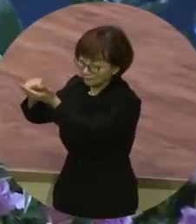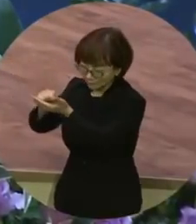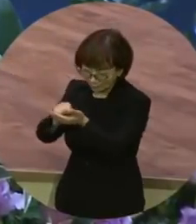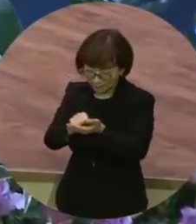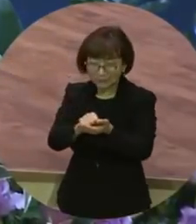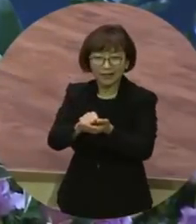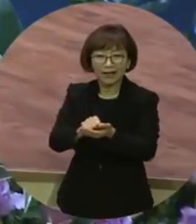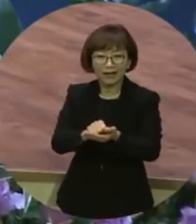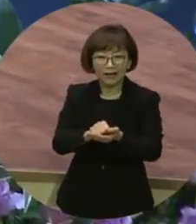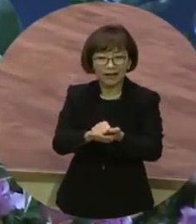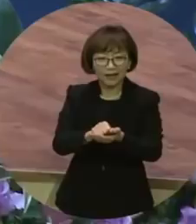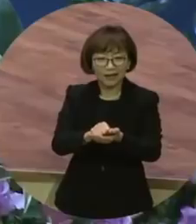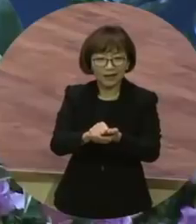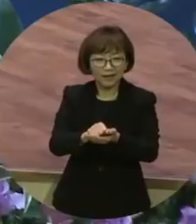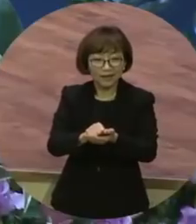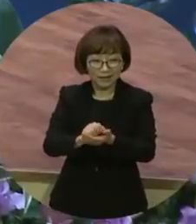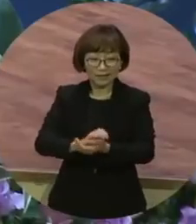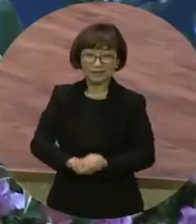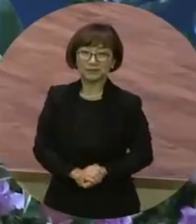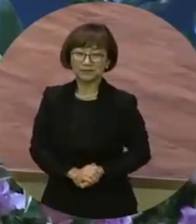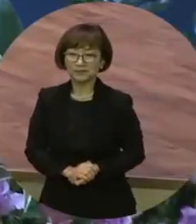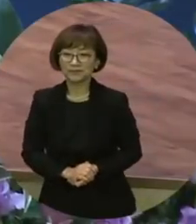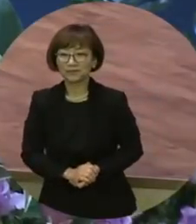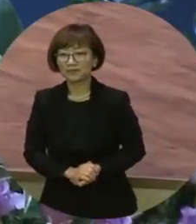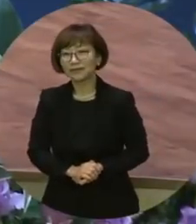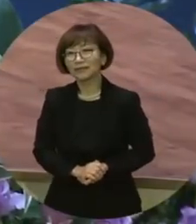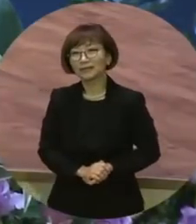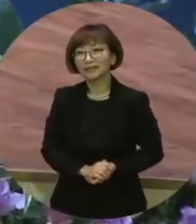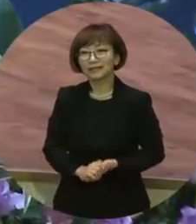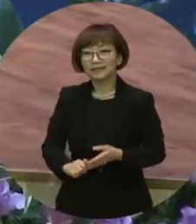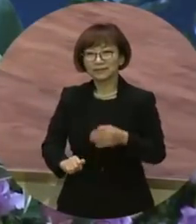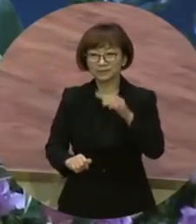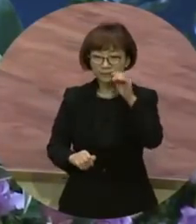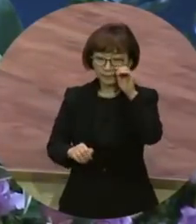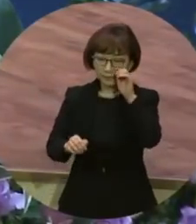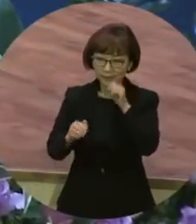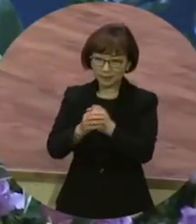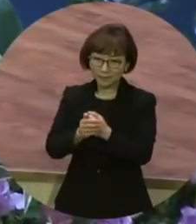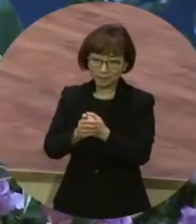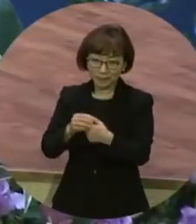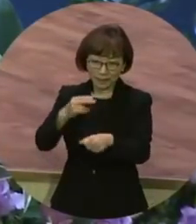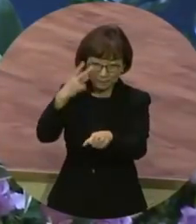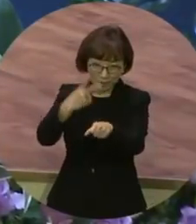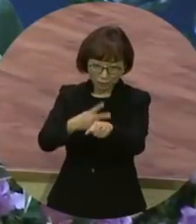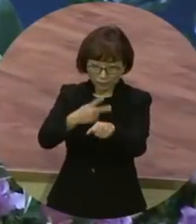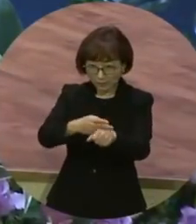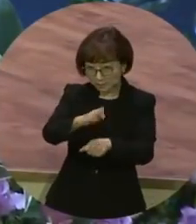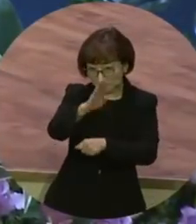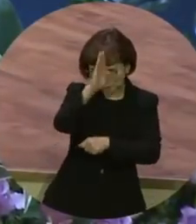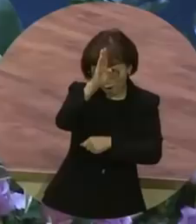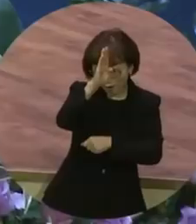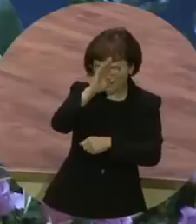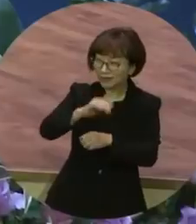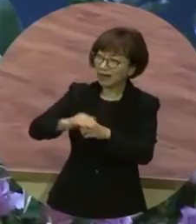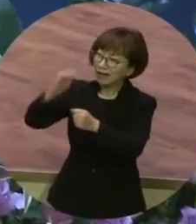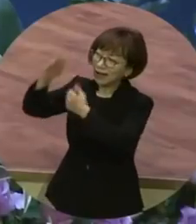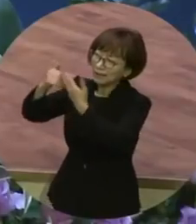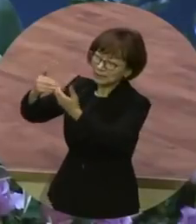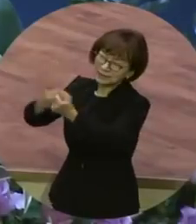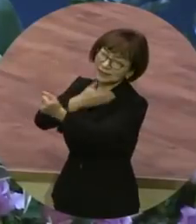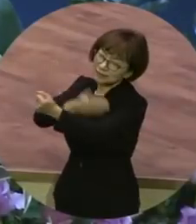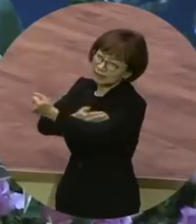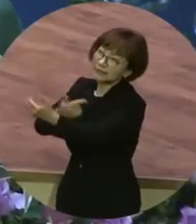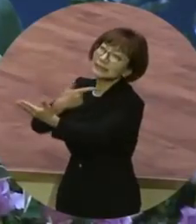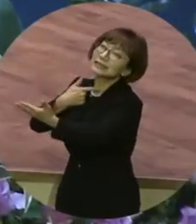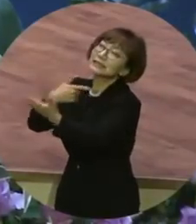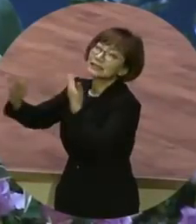것이에요. 랠프 마틴이라는 성경 주석가는 바울의 질병은 하나님의 능력이 나타나기를 바랄 수 있는 최고의 조건이었다고 말하고